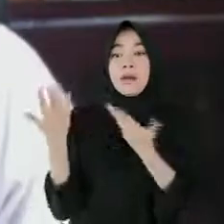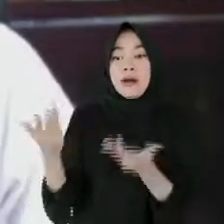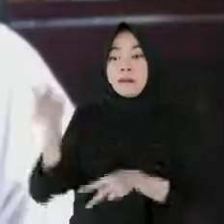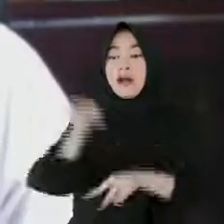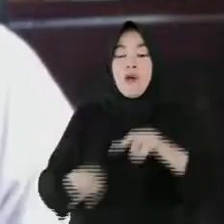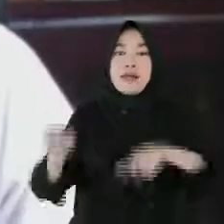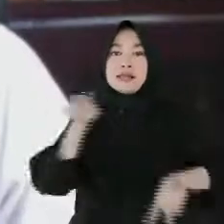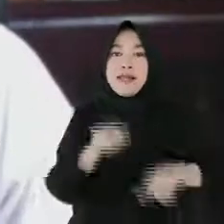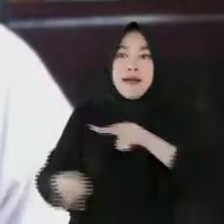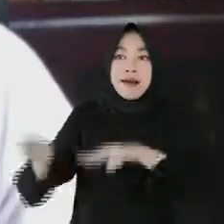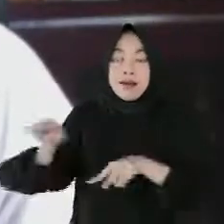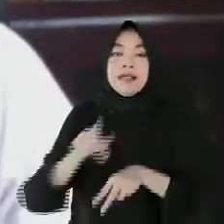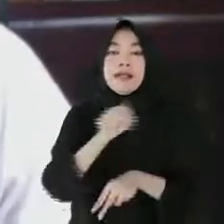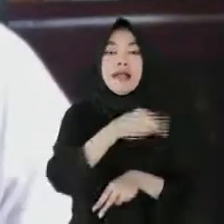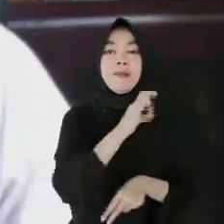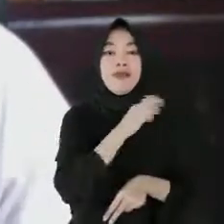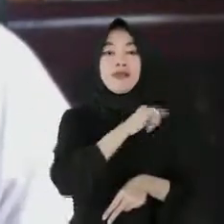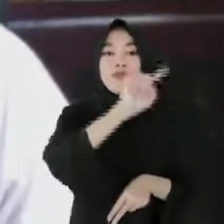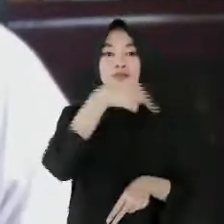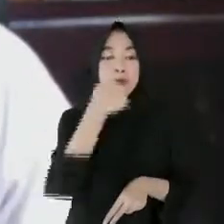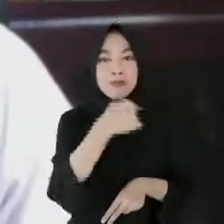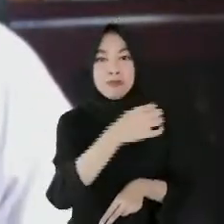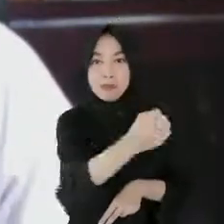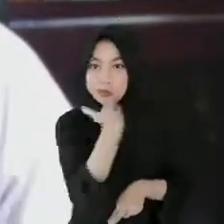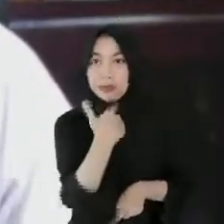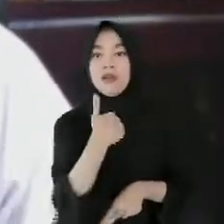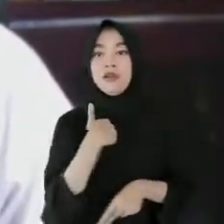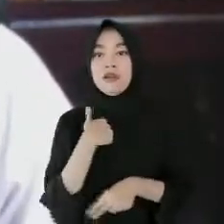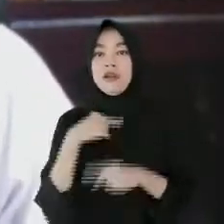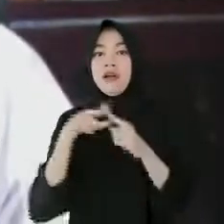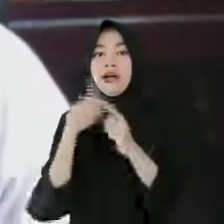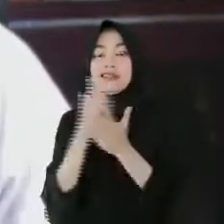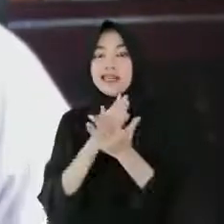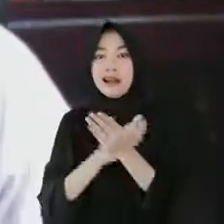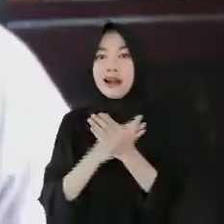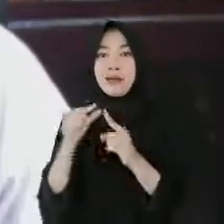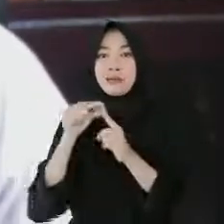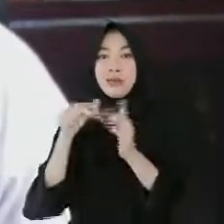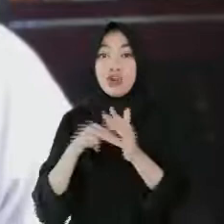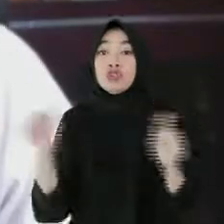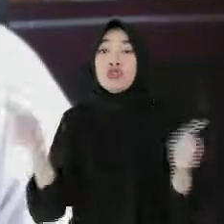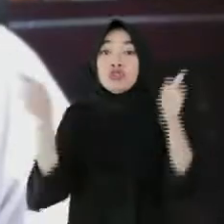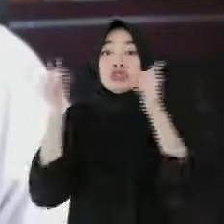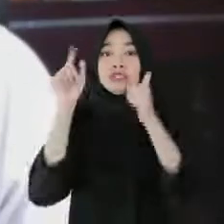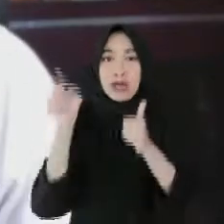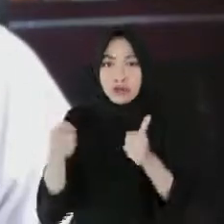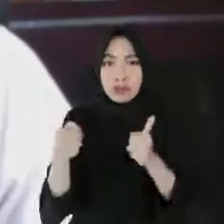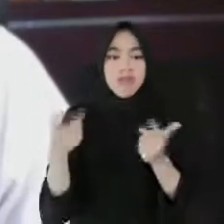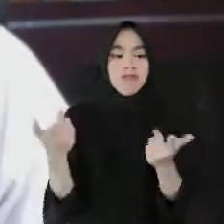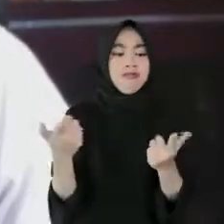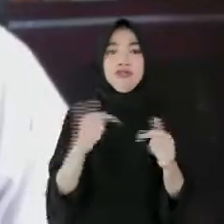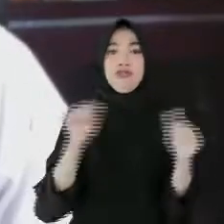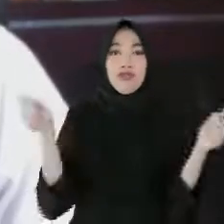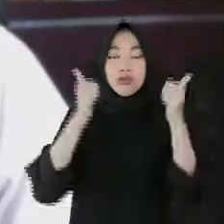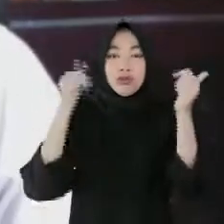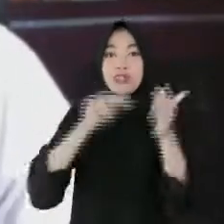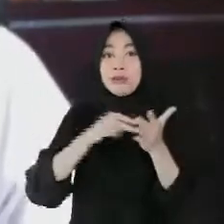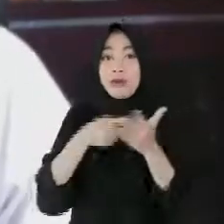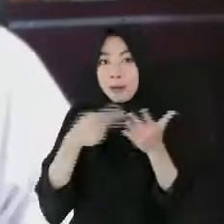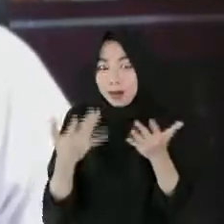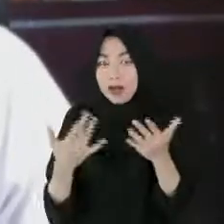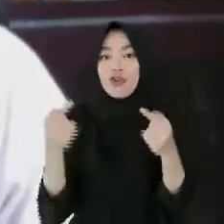harapan bahwa Presiden itu harus sukses dibalik kata sukses itu tentu saja terkait dengan masalah foto